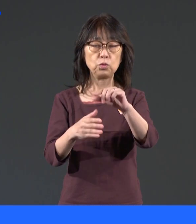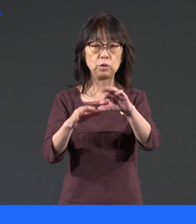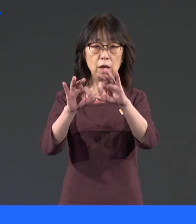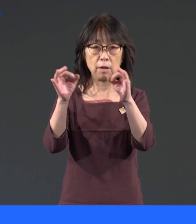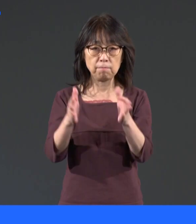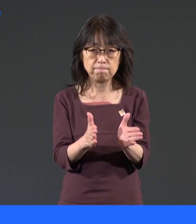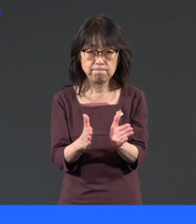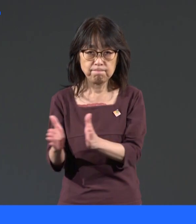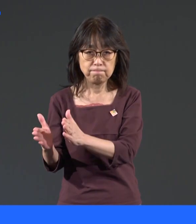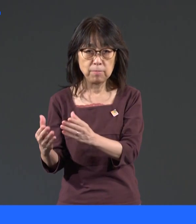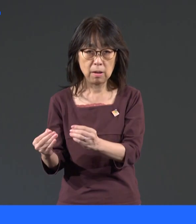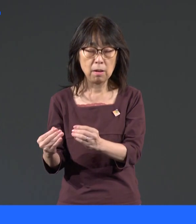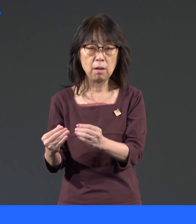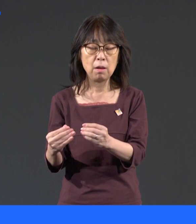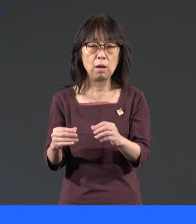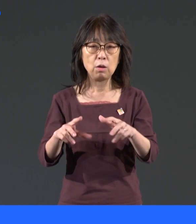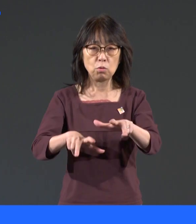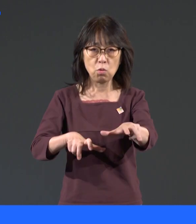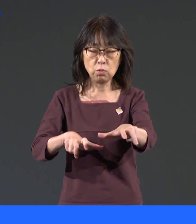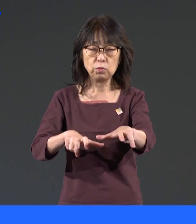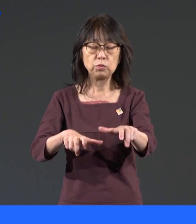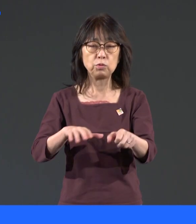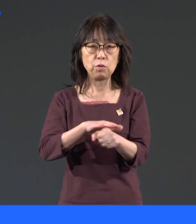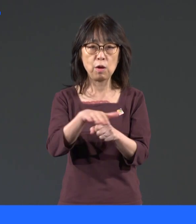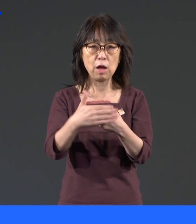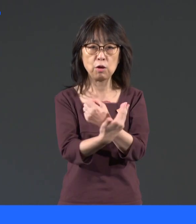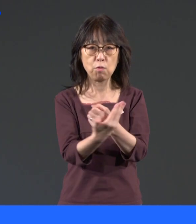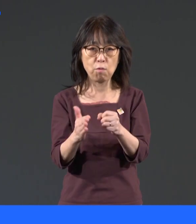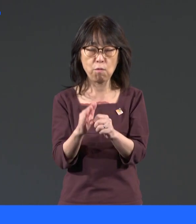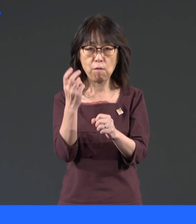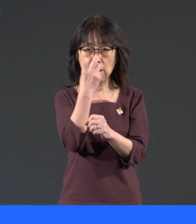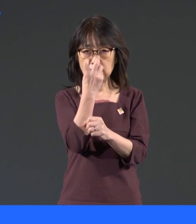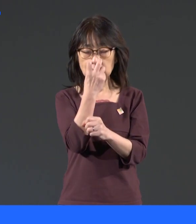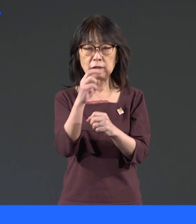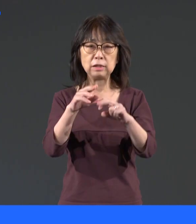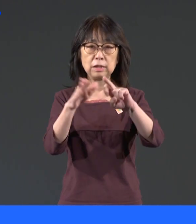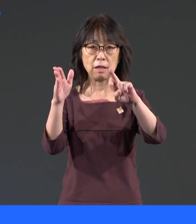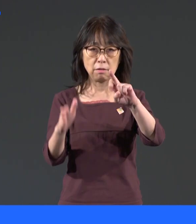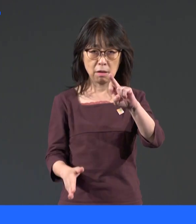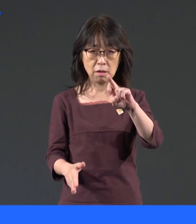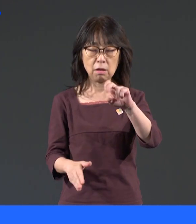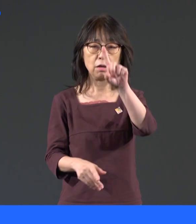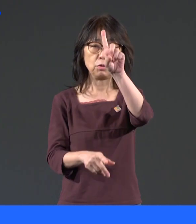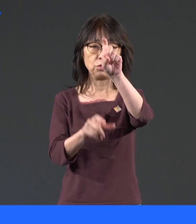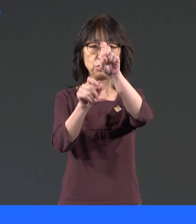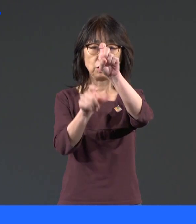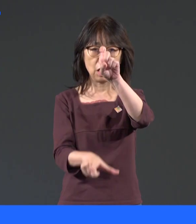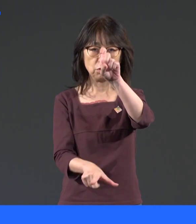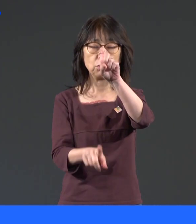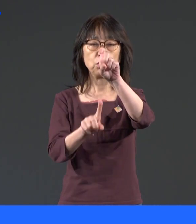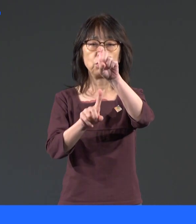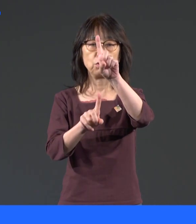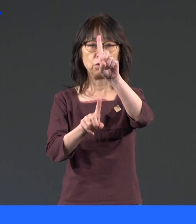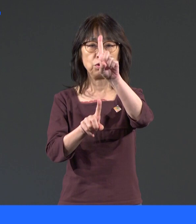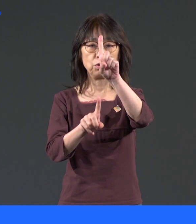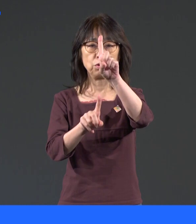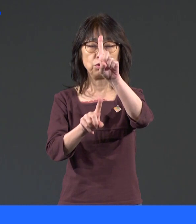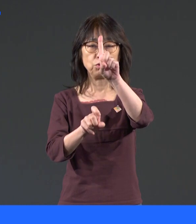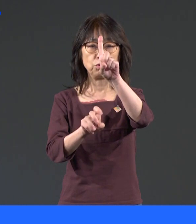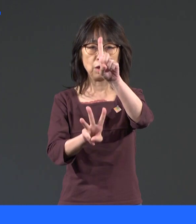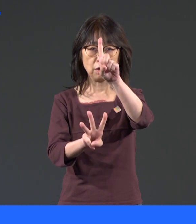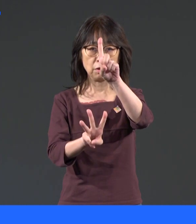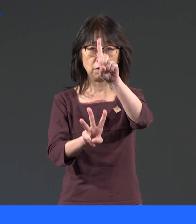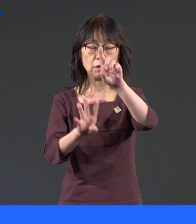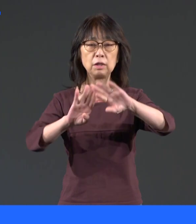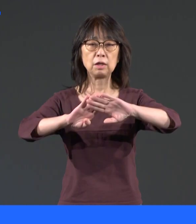た動物愛護管理センターを11月13日に解説をすることといたしまし